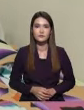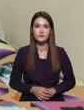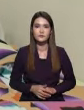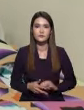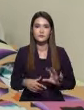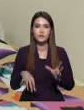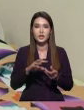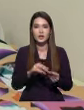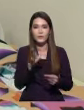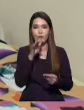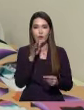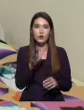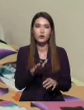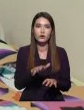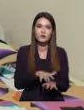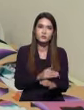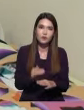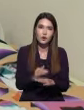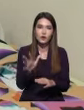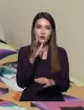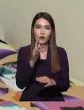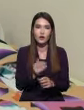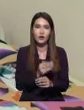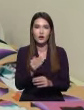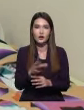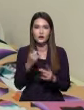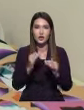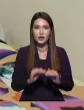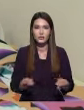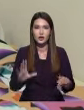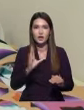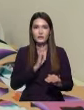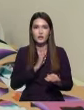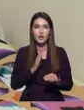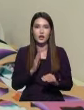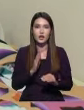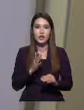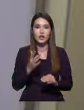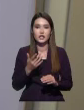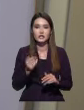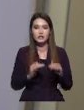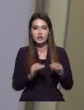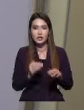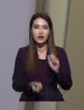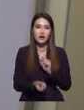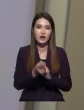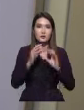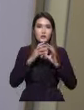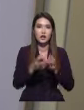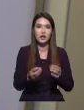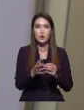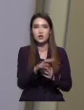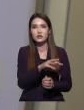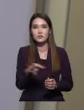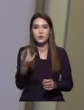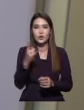Біраз уақыт реанимацияда жаттық, қазір ОВН-да жатырмыз. Дәрігерлерге үлкен алғысымыз шексіз. Әлемде жыл сайын 15 миллион